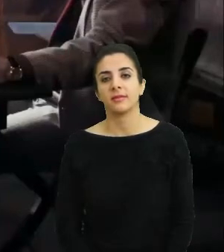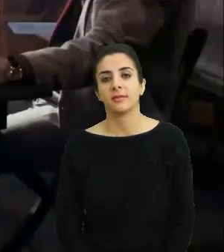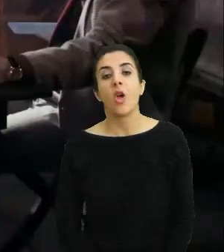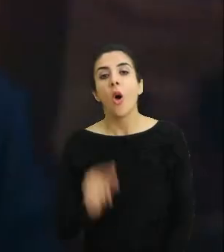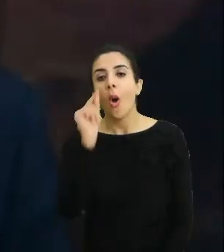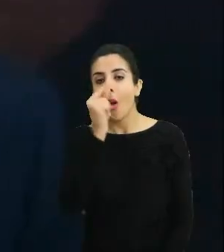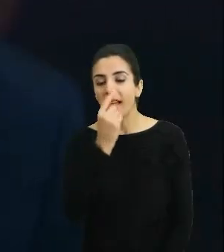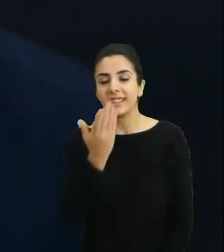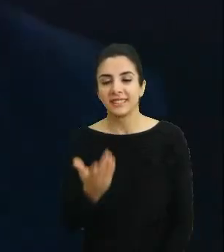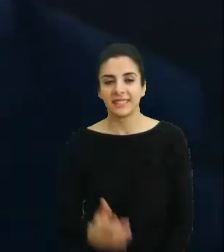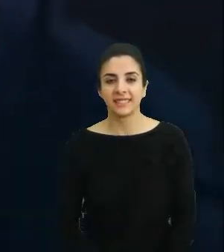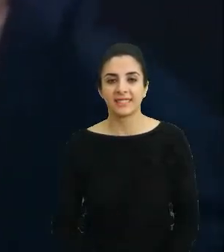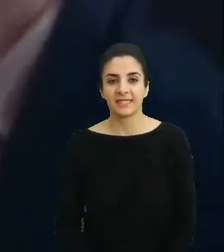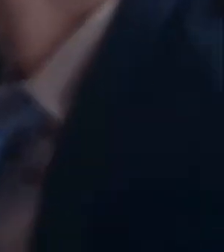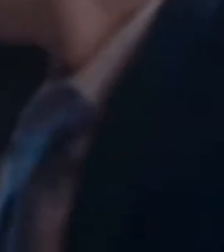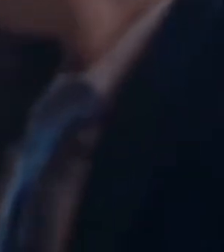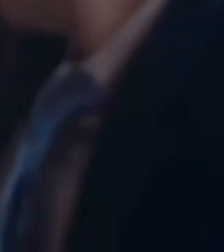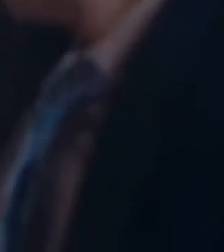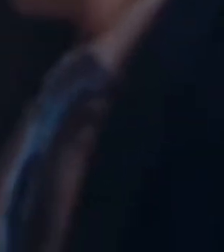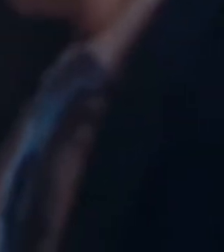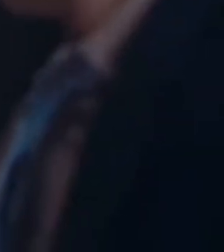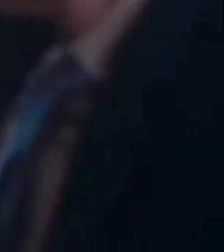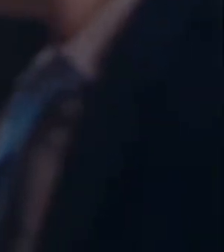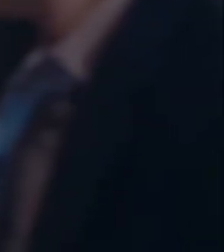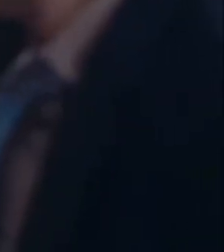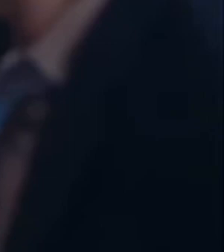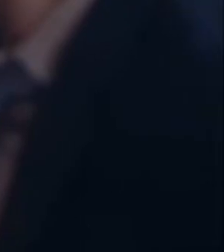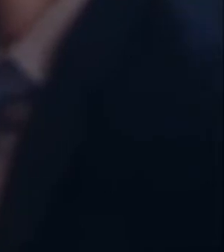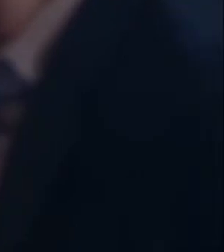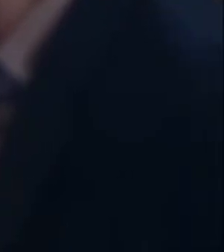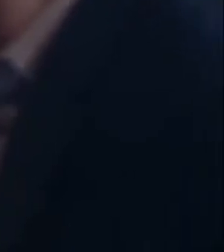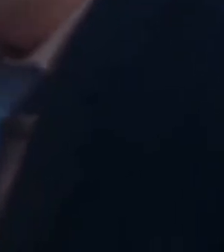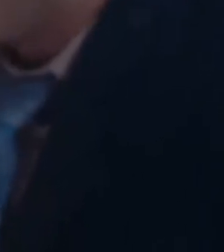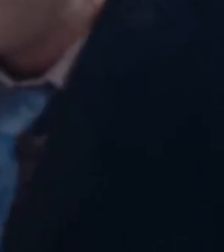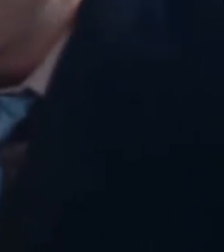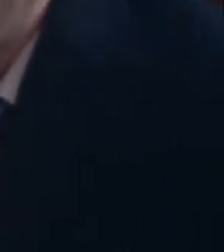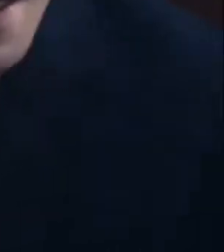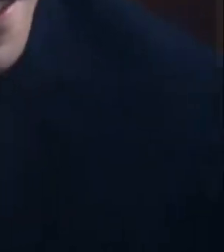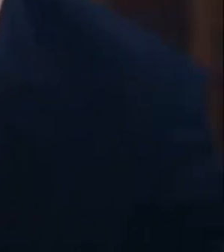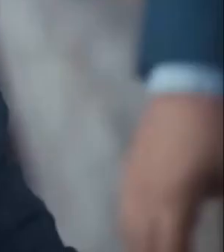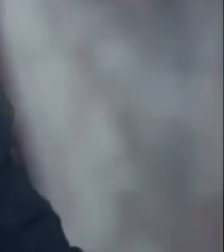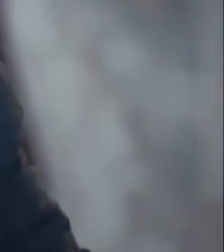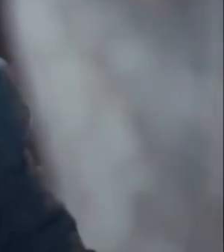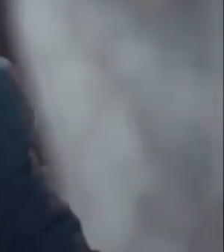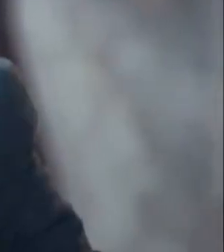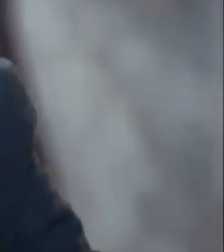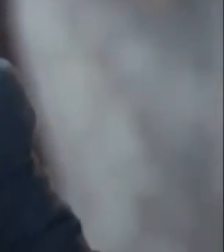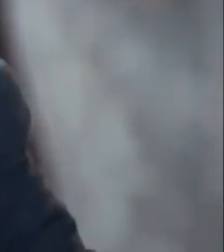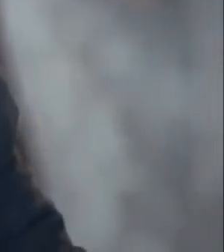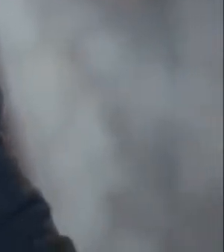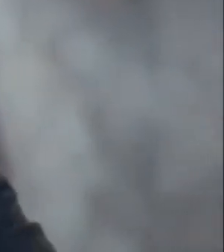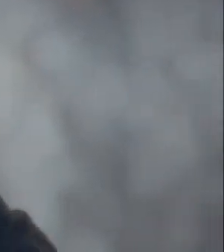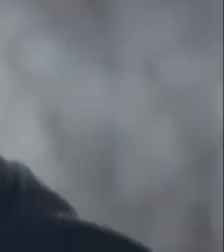Kolay gelsin. Sait masaya ayaklandı. Akif oturduğu yerden el sallayarak uğurladı Kerim'i. Nuri Akif'e gülümseyip afişe